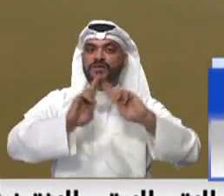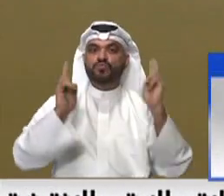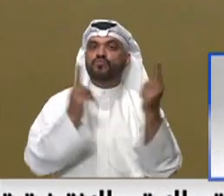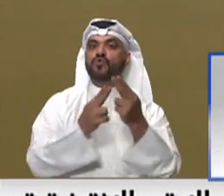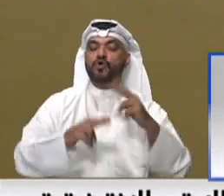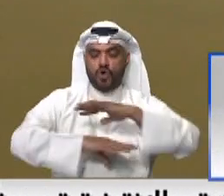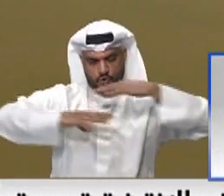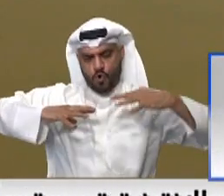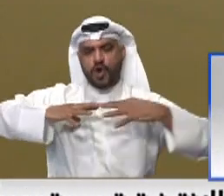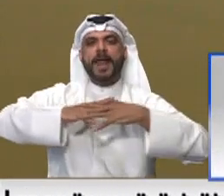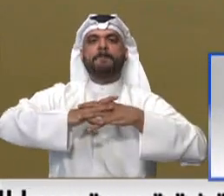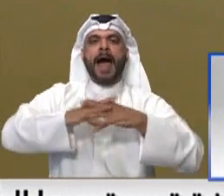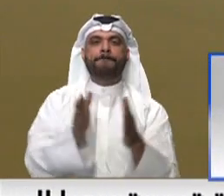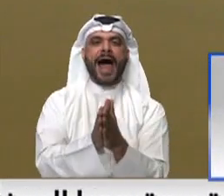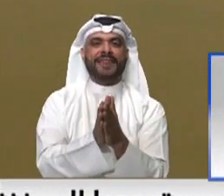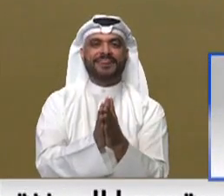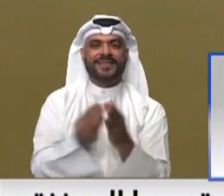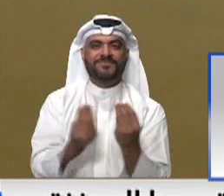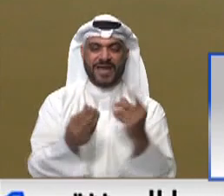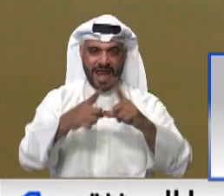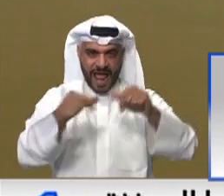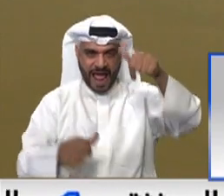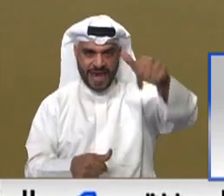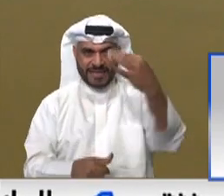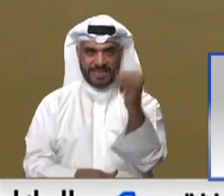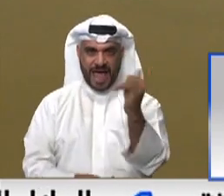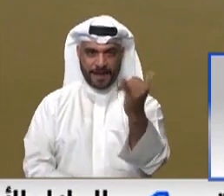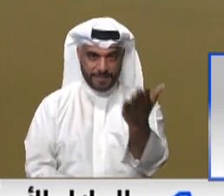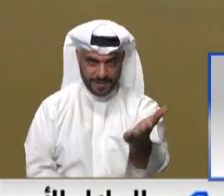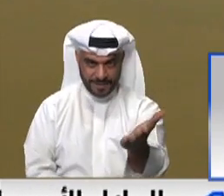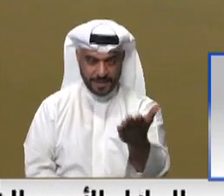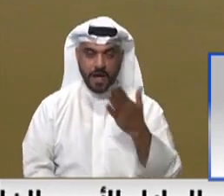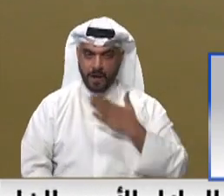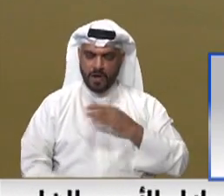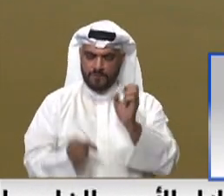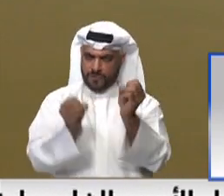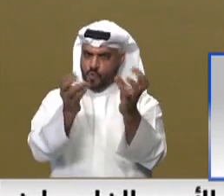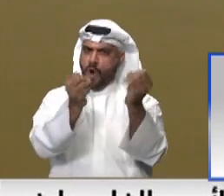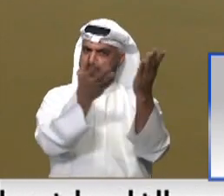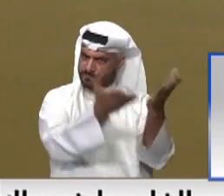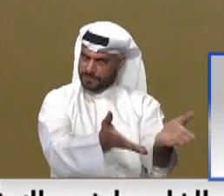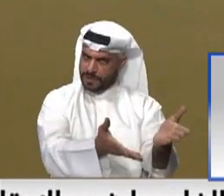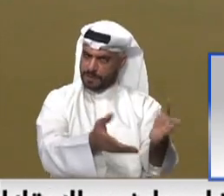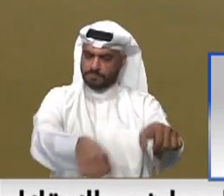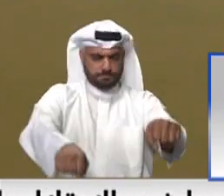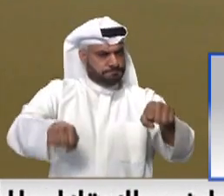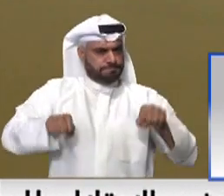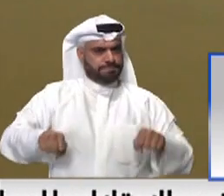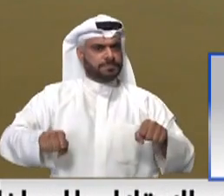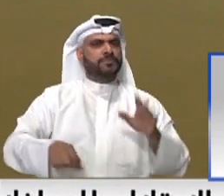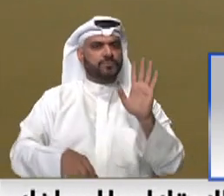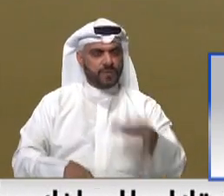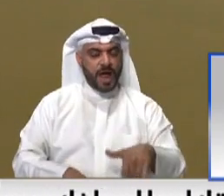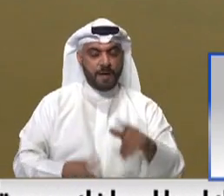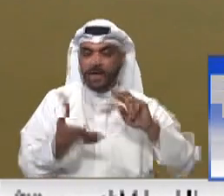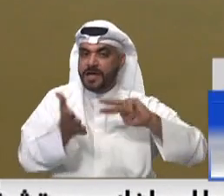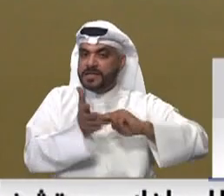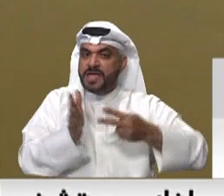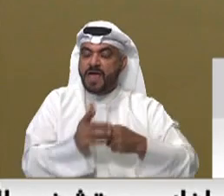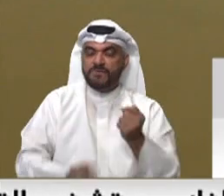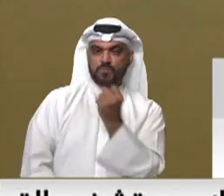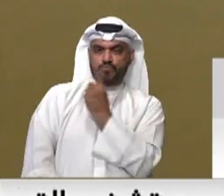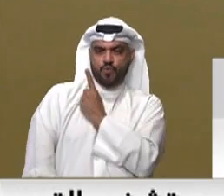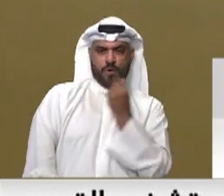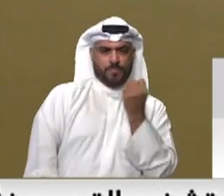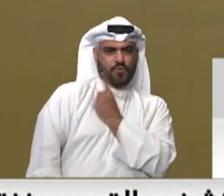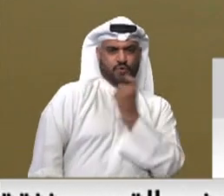الجهود العلمية في دول الخليج العربي. لدينا عديد من الإمكانيات في دول الخليج ولكنها تعمل منفردة في كل